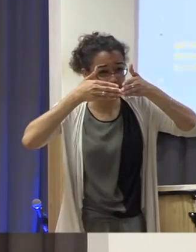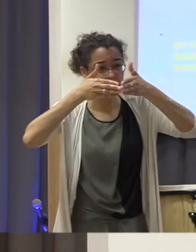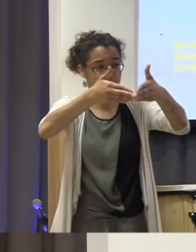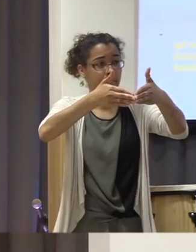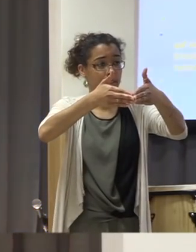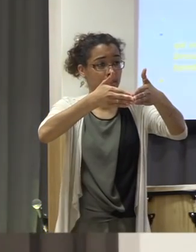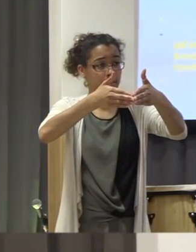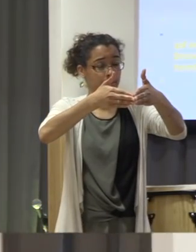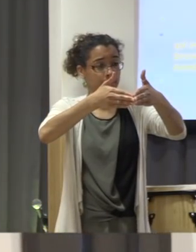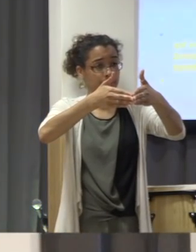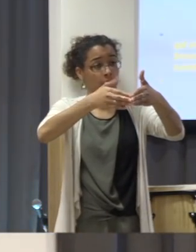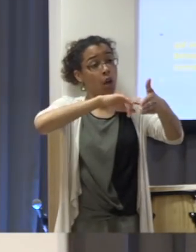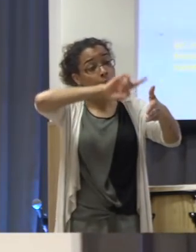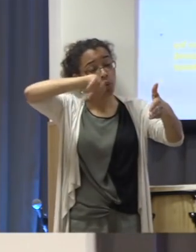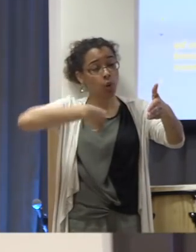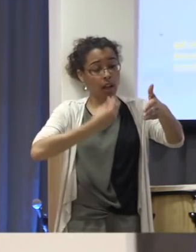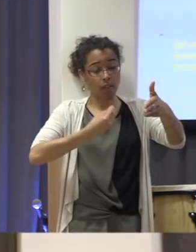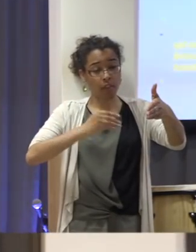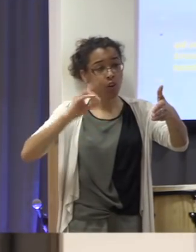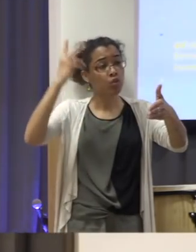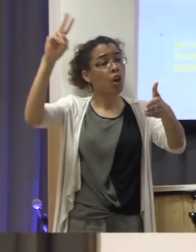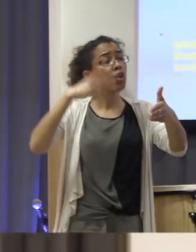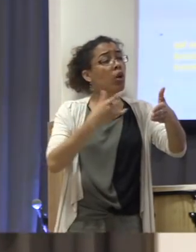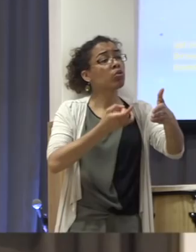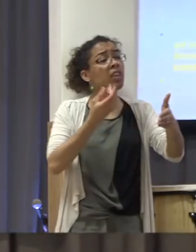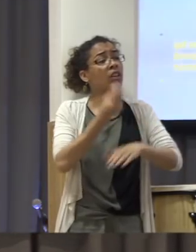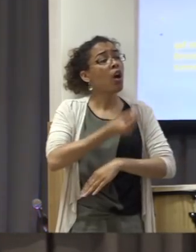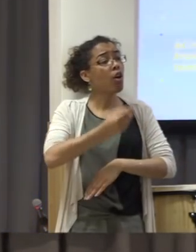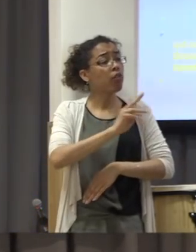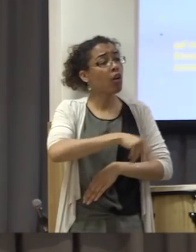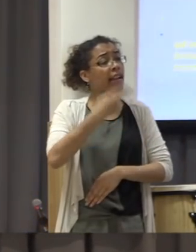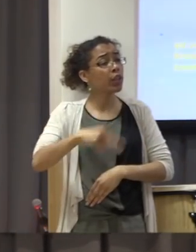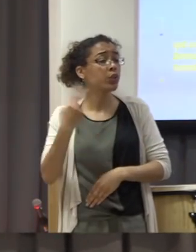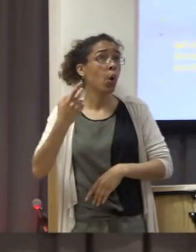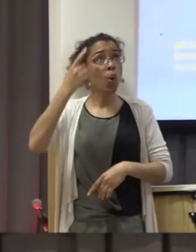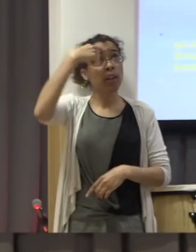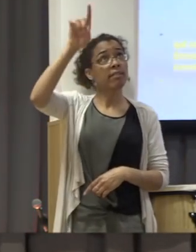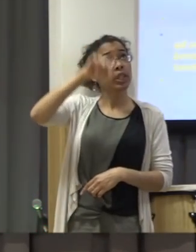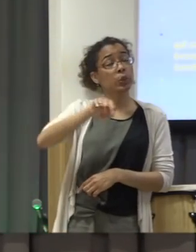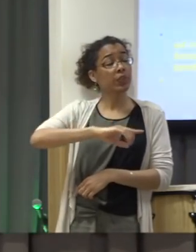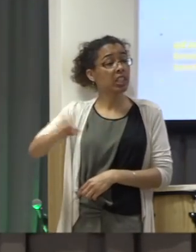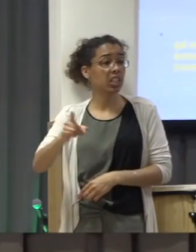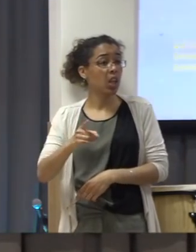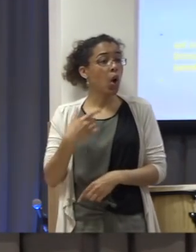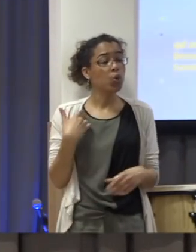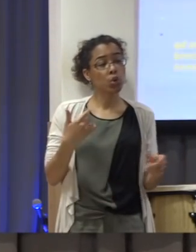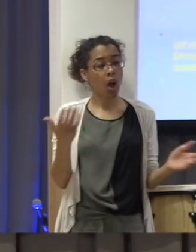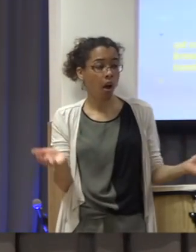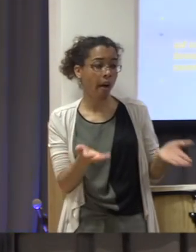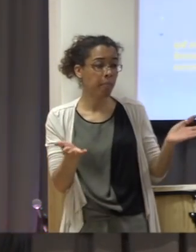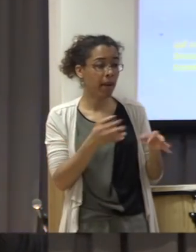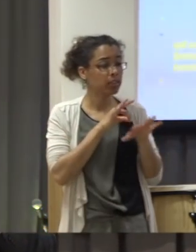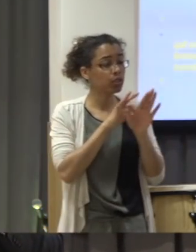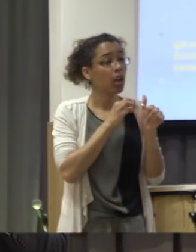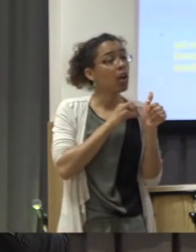pour enfant de Dieu que tu es, tu n'es pas un enfant de la nature, ou la philosophie, ou maintenant on peut du coaching. Non, il n'y a pas